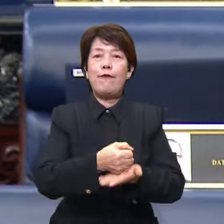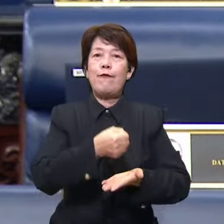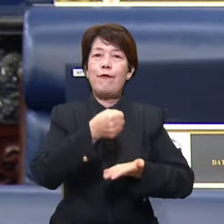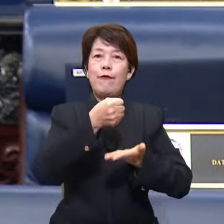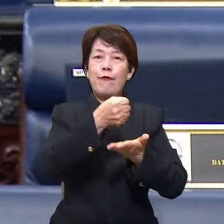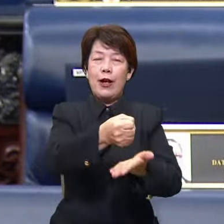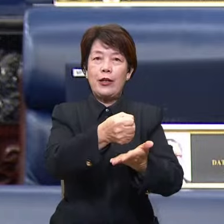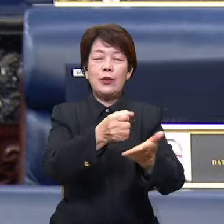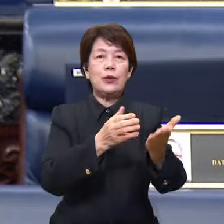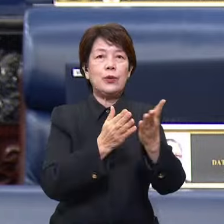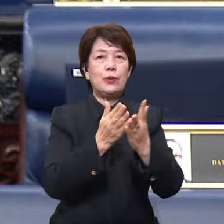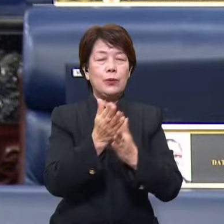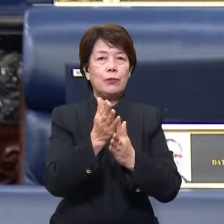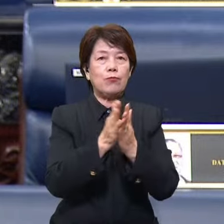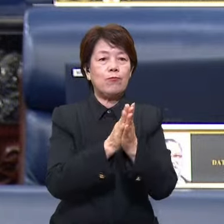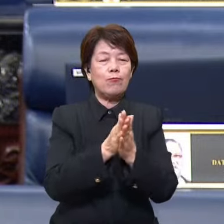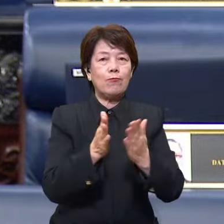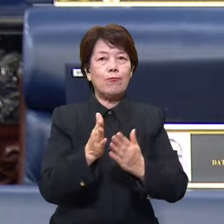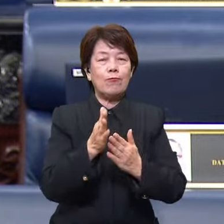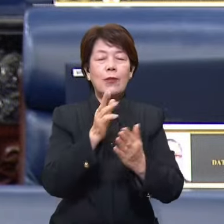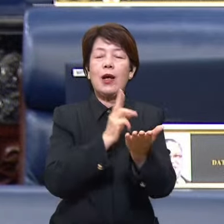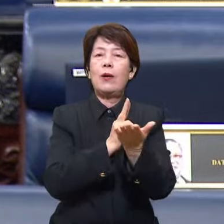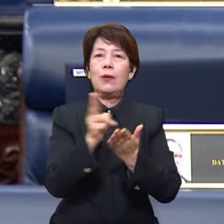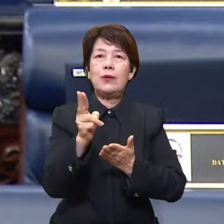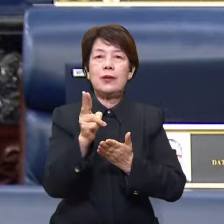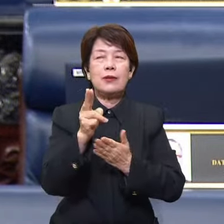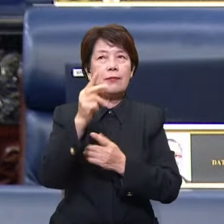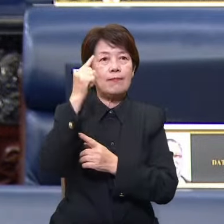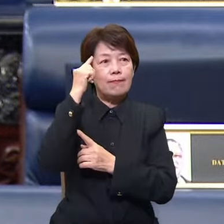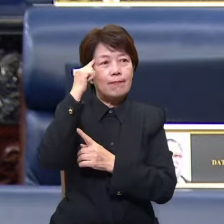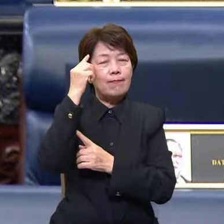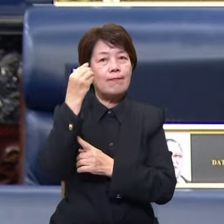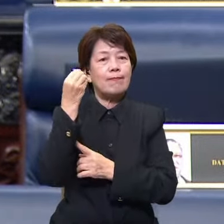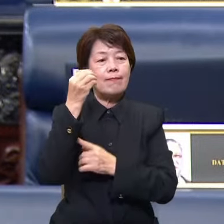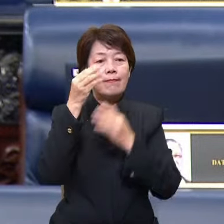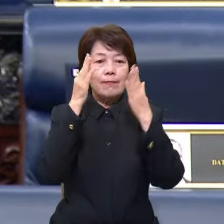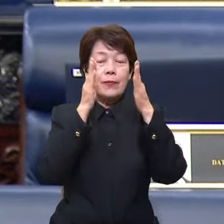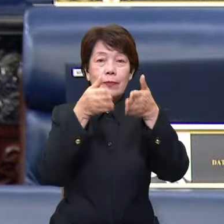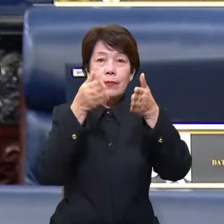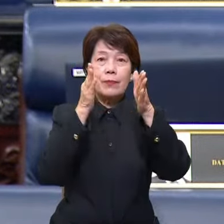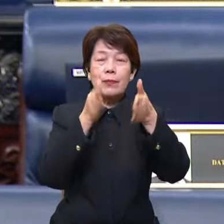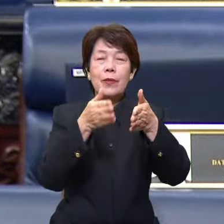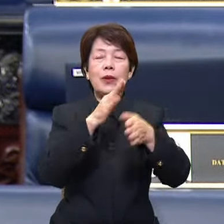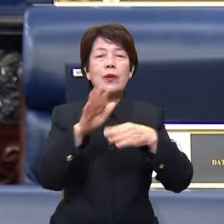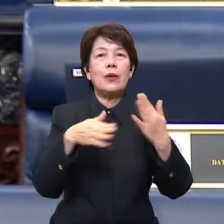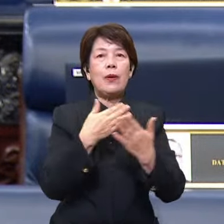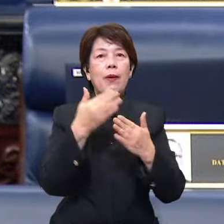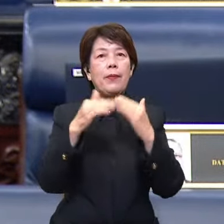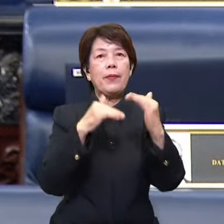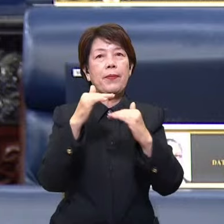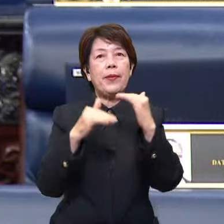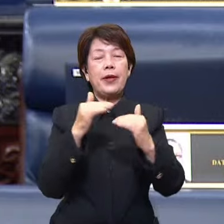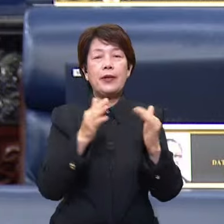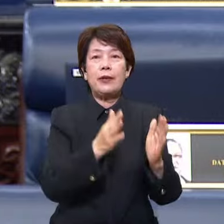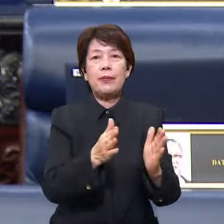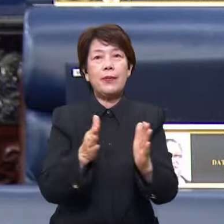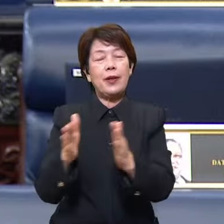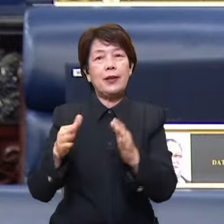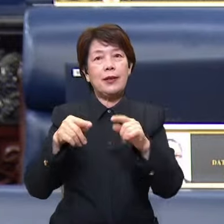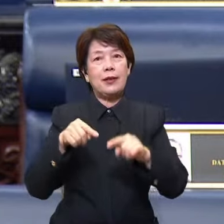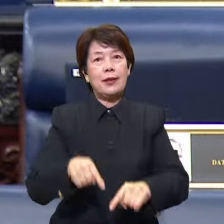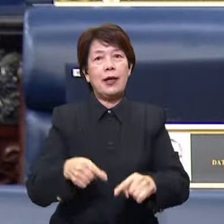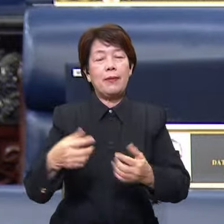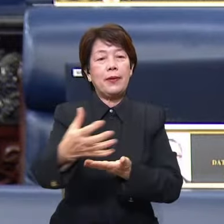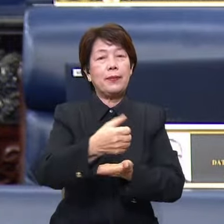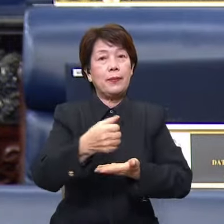secara terus, efisien dan berintegriti, sedang dipertimbangkan untuk mengumpul pelbagai sumber pembiayaan yang dirancang termasuk daripada hasil